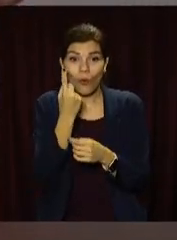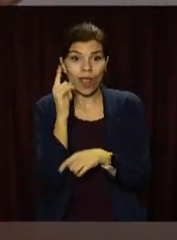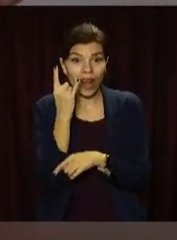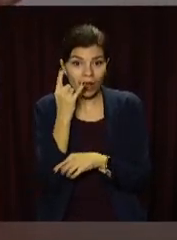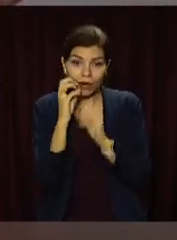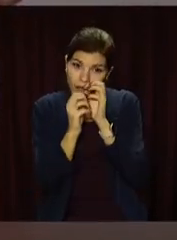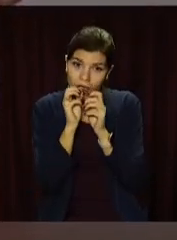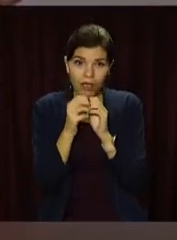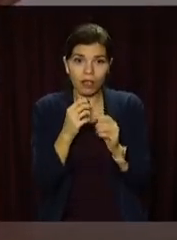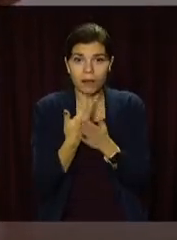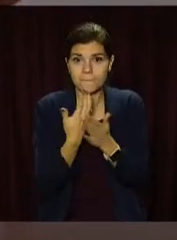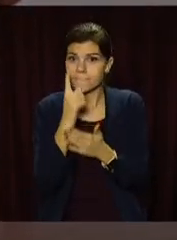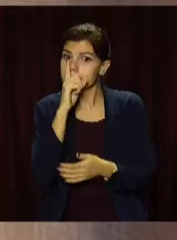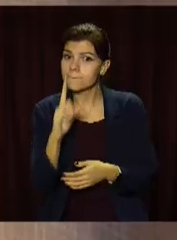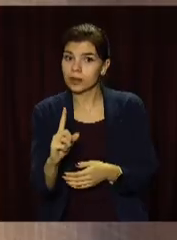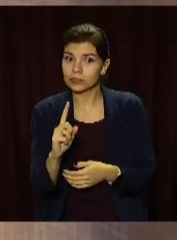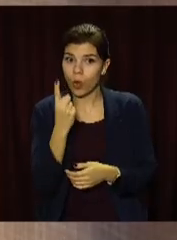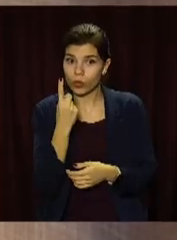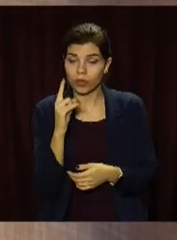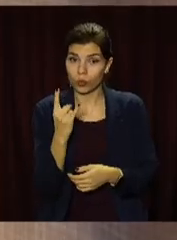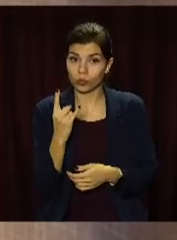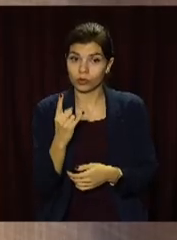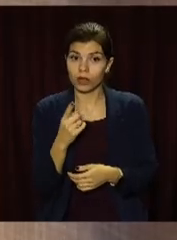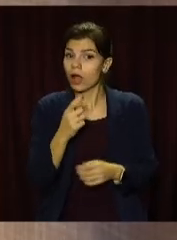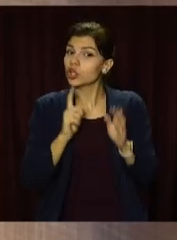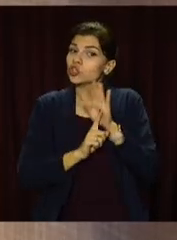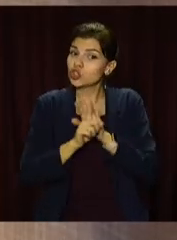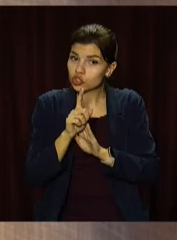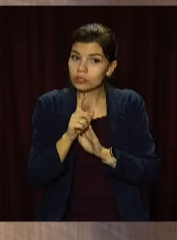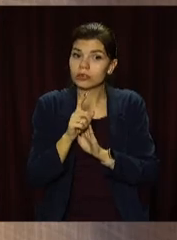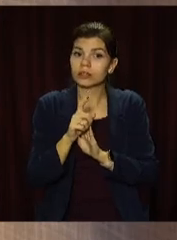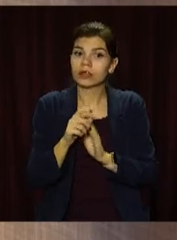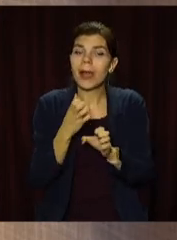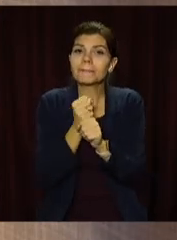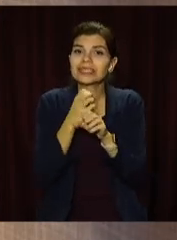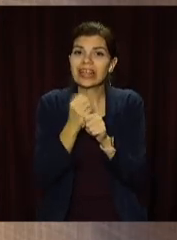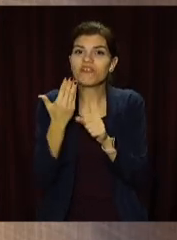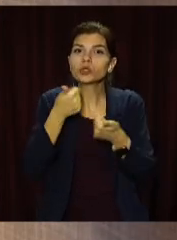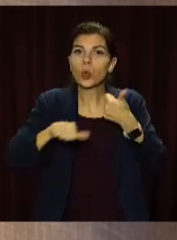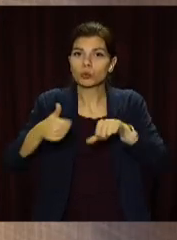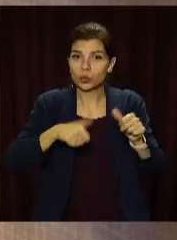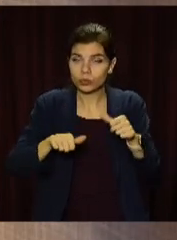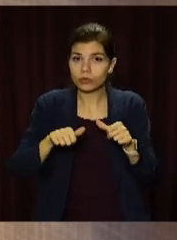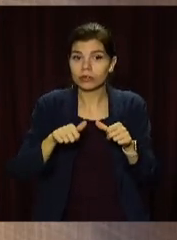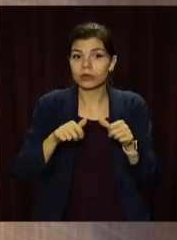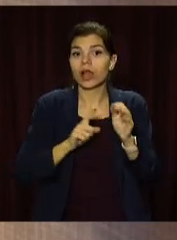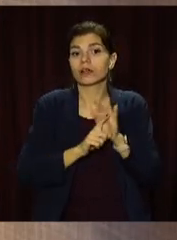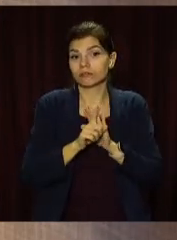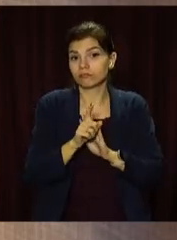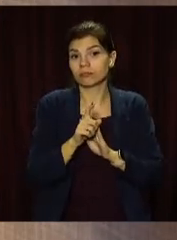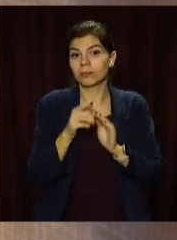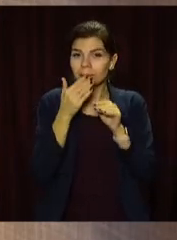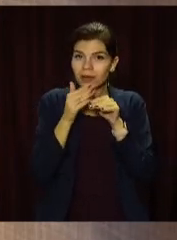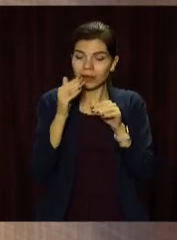ляльки триває не менше місяця. Ізначально я ліплю куклу із скульптурного пластиліна. Ну, це якраз от